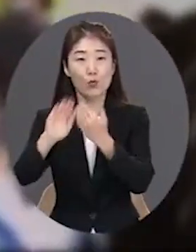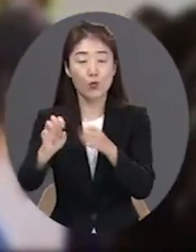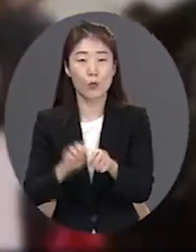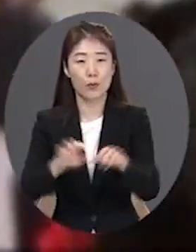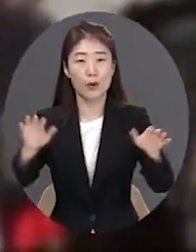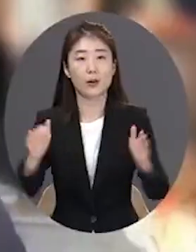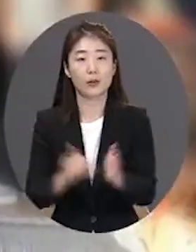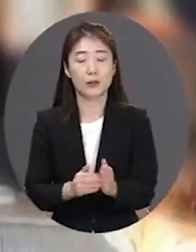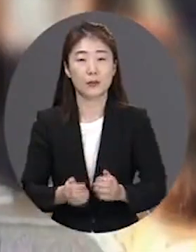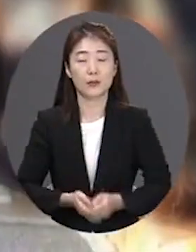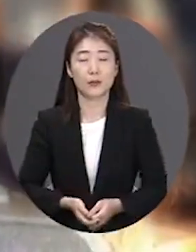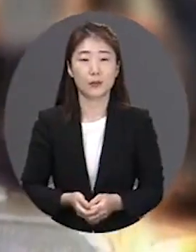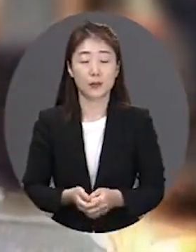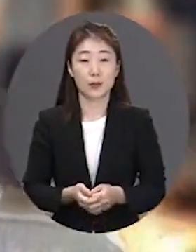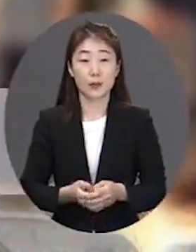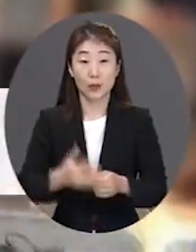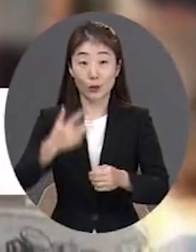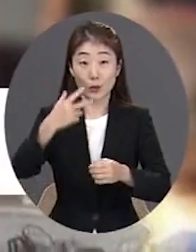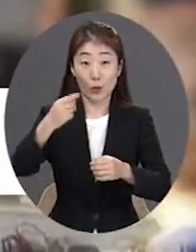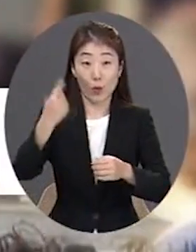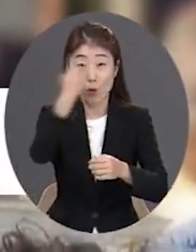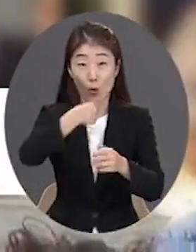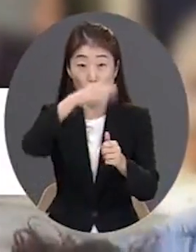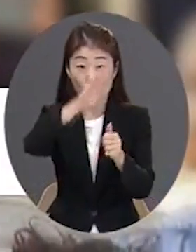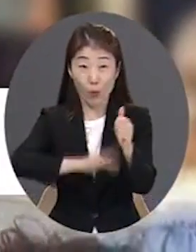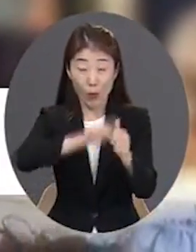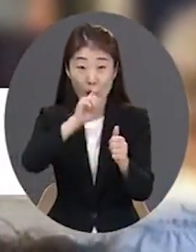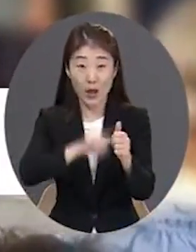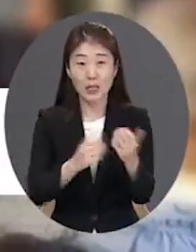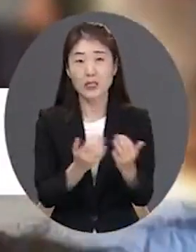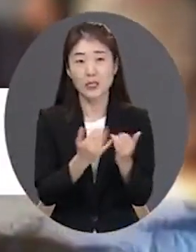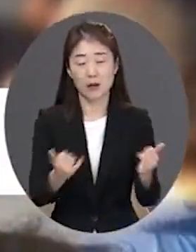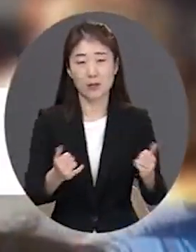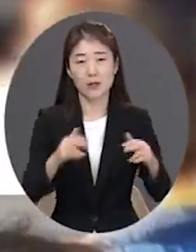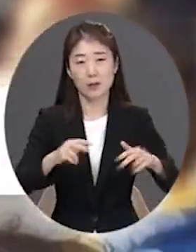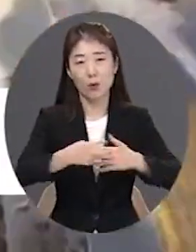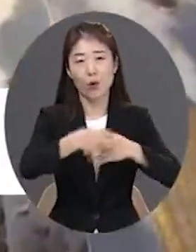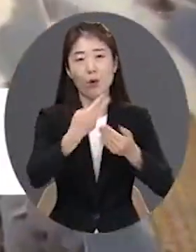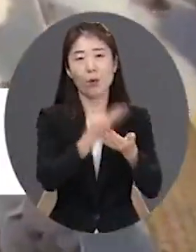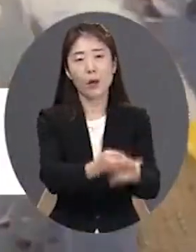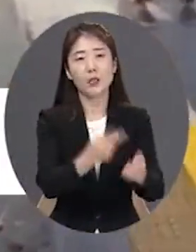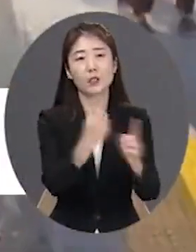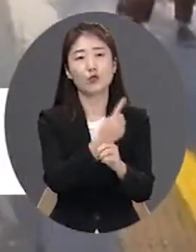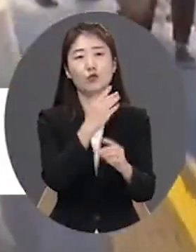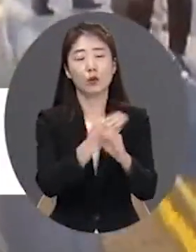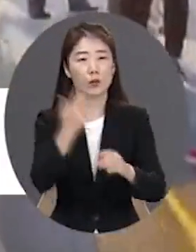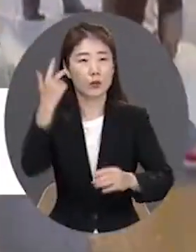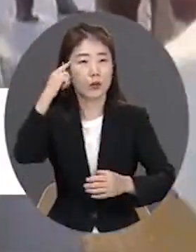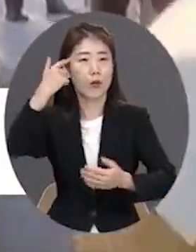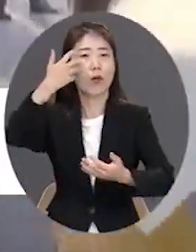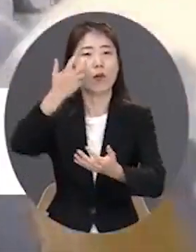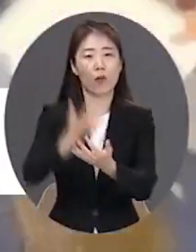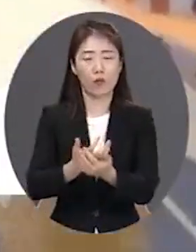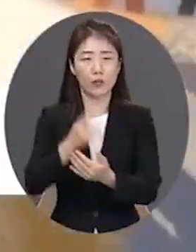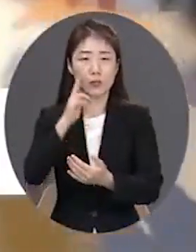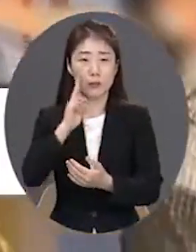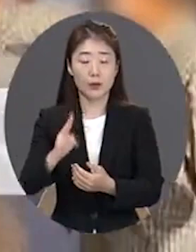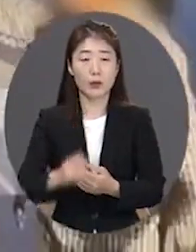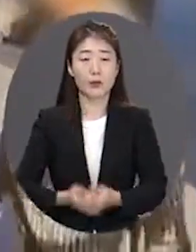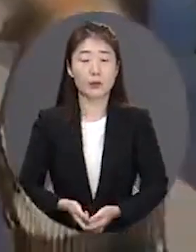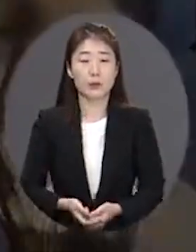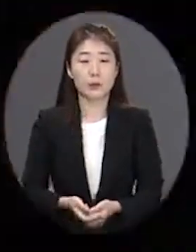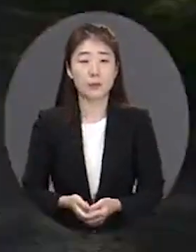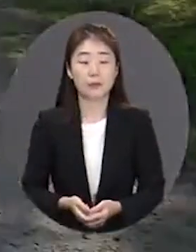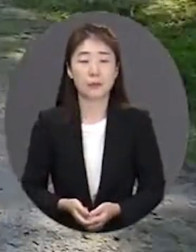해산했습니다. 분뇨를 뒤집어 쓴 직원은 아직 병원에서 치료 중이고 정신적인 충격에서 벗어나지 못하고